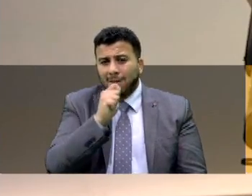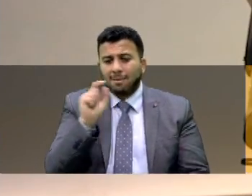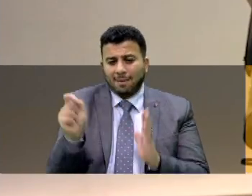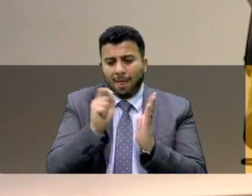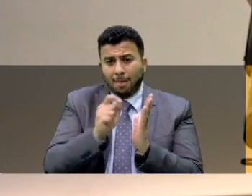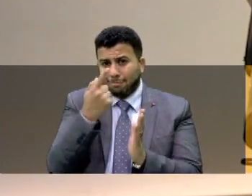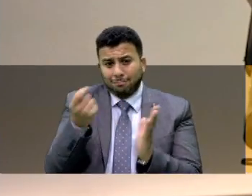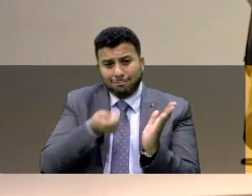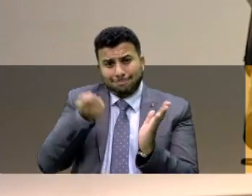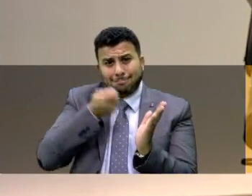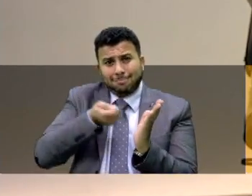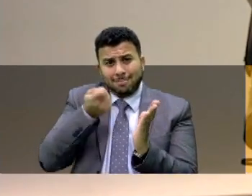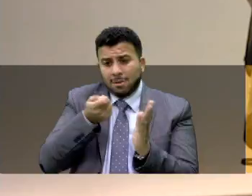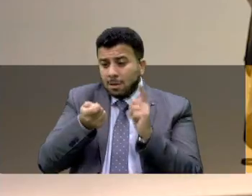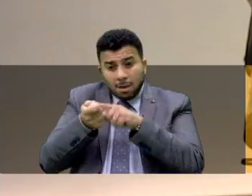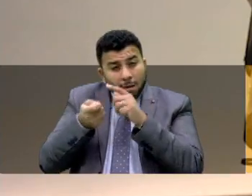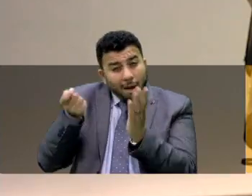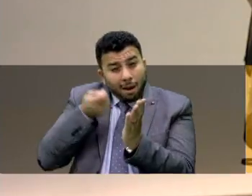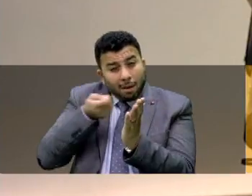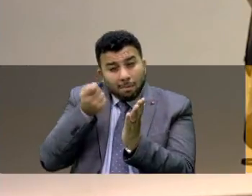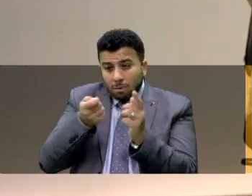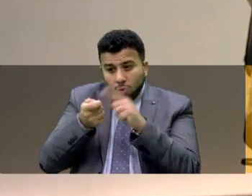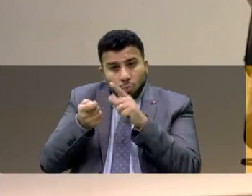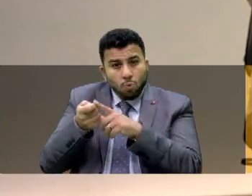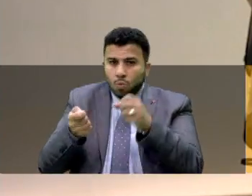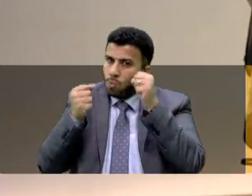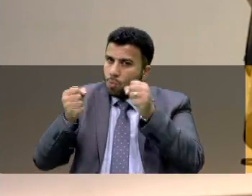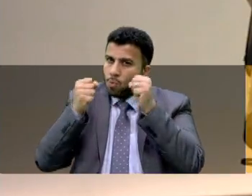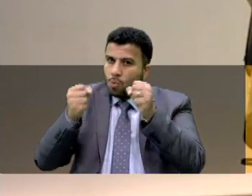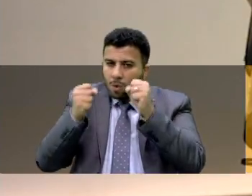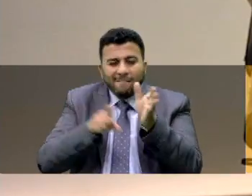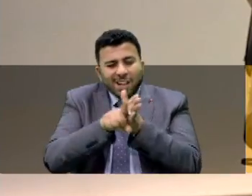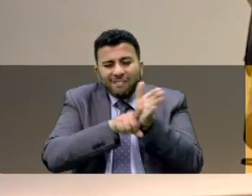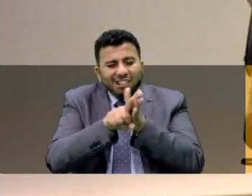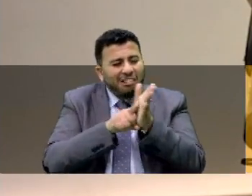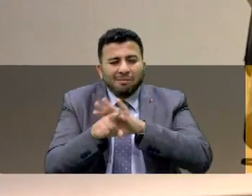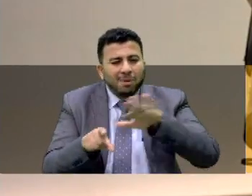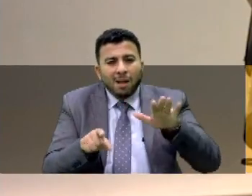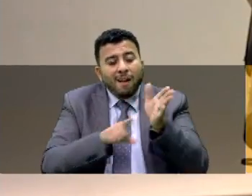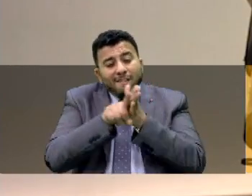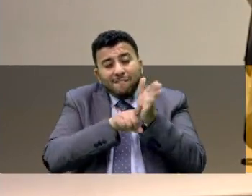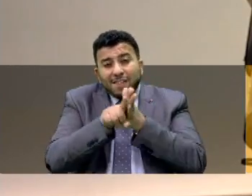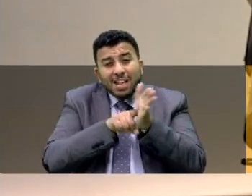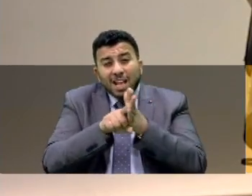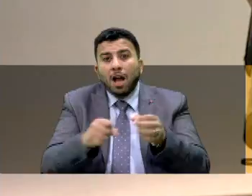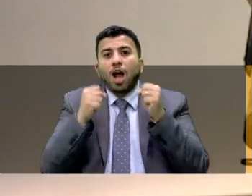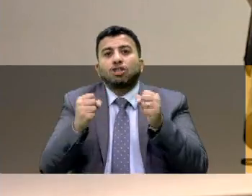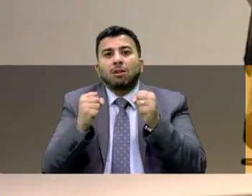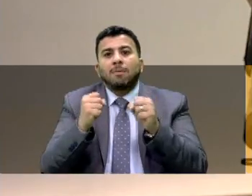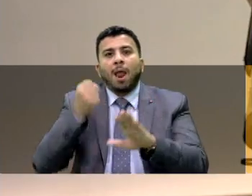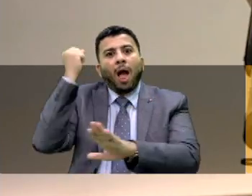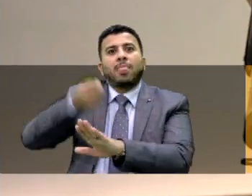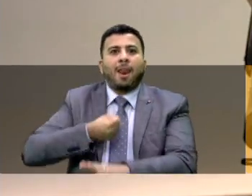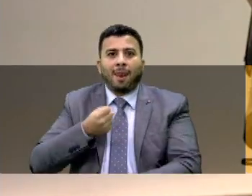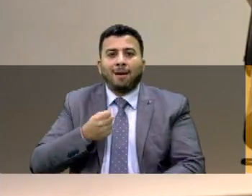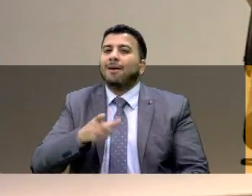القلم هذا أشد من الفتنة، والفتنة أشد من القتل. نأمل